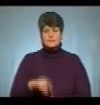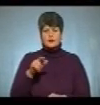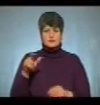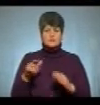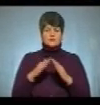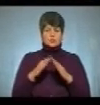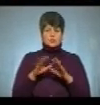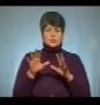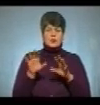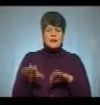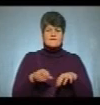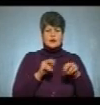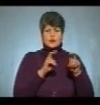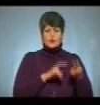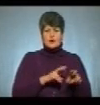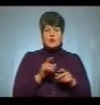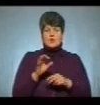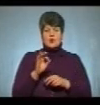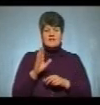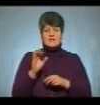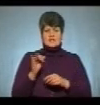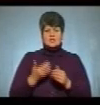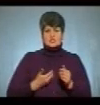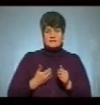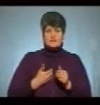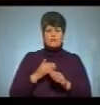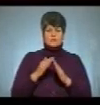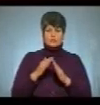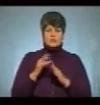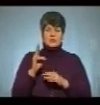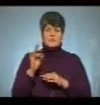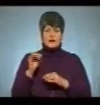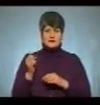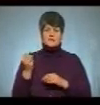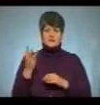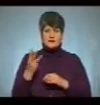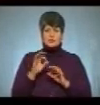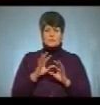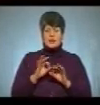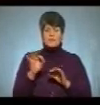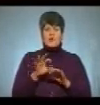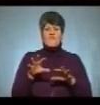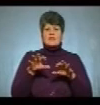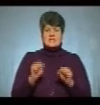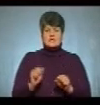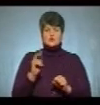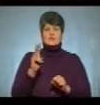будинку евакуювали. Ольга Васильківська живе у будинку на Карпенка, 13. Розповідає про власницю квартири, де сталася